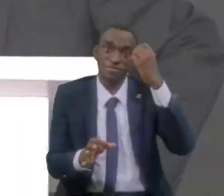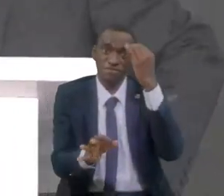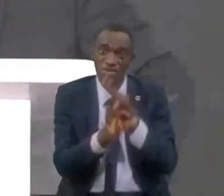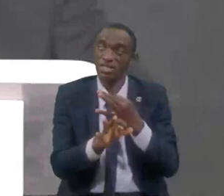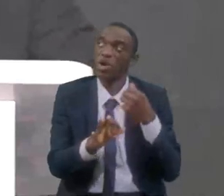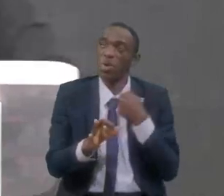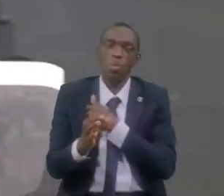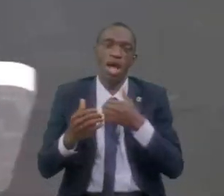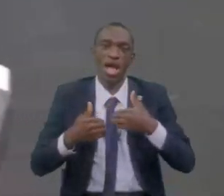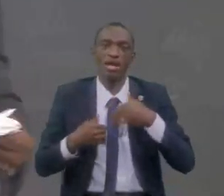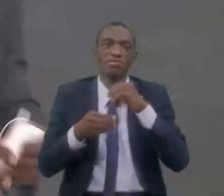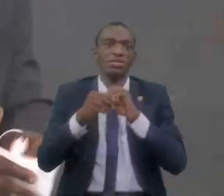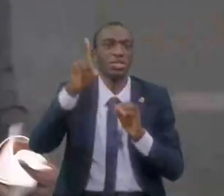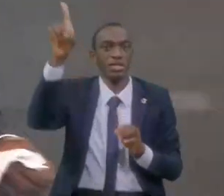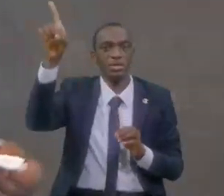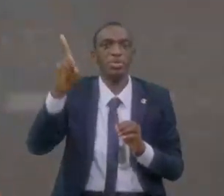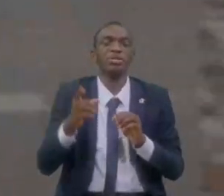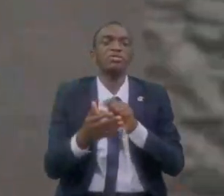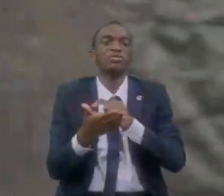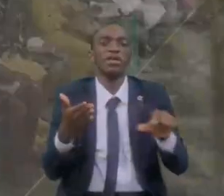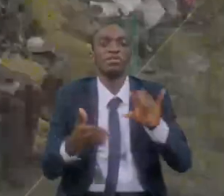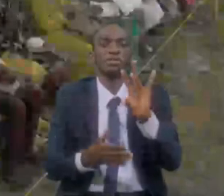avons en lui.